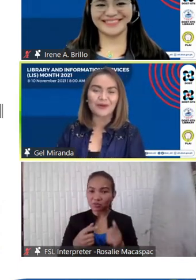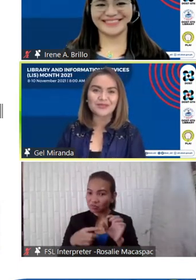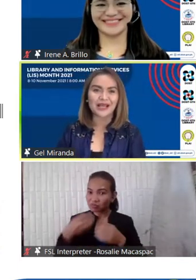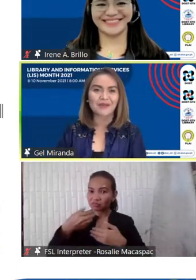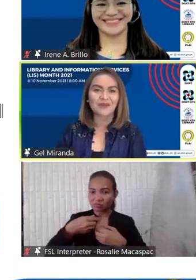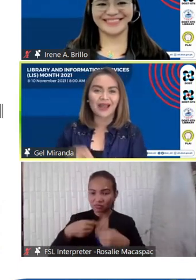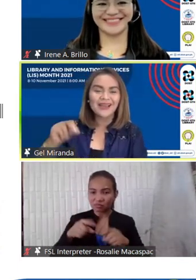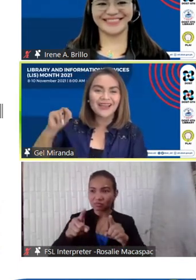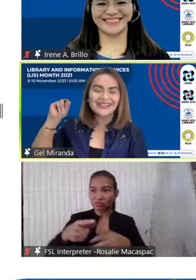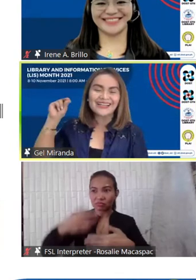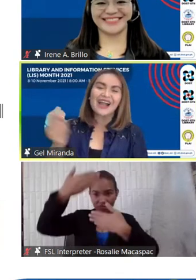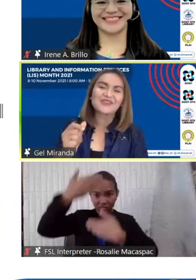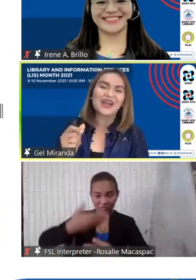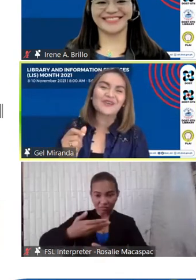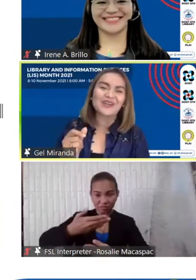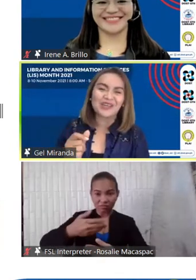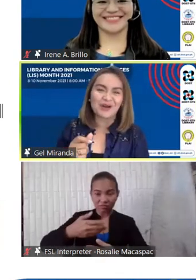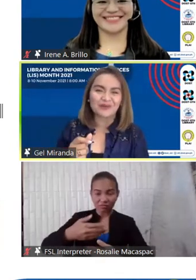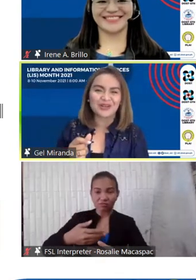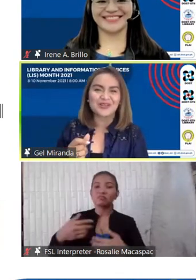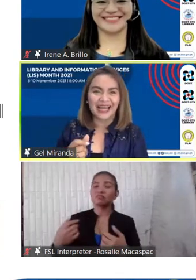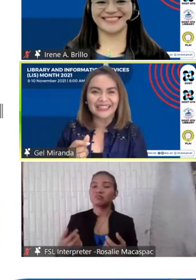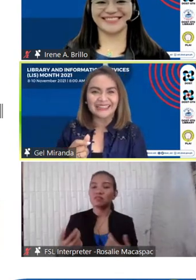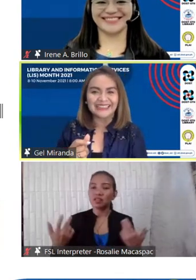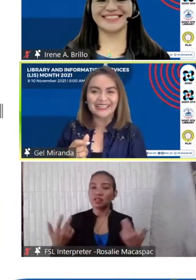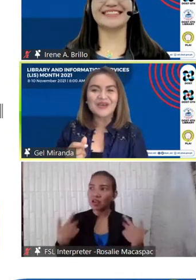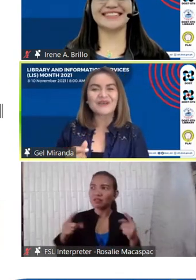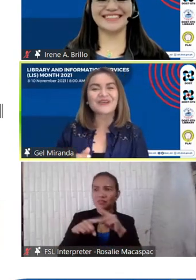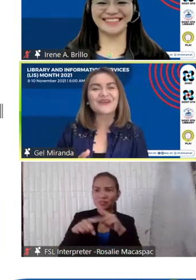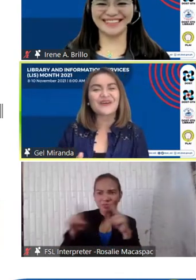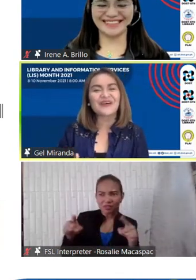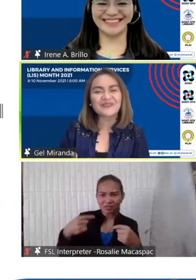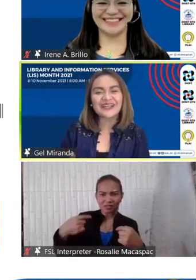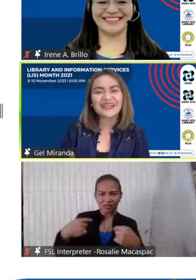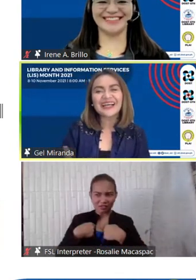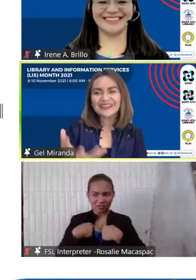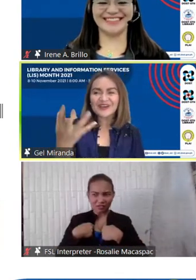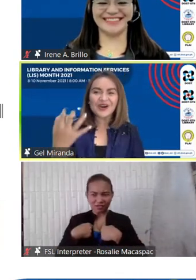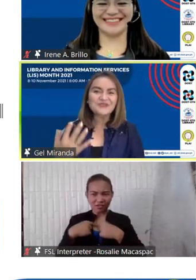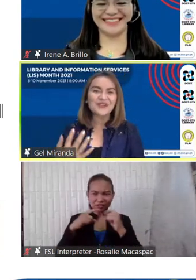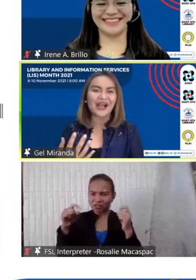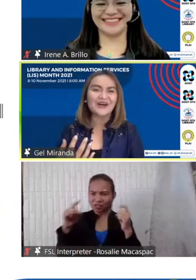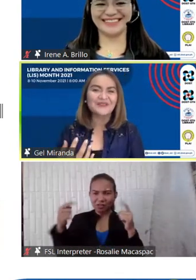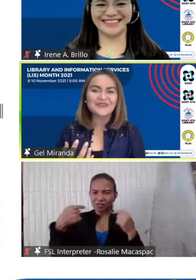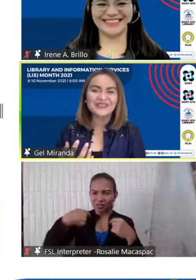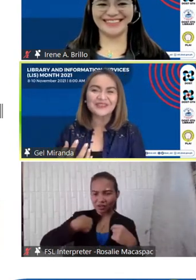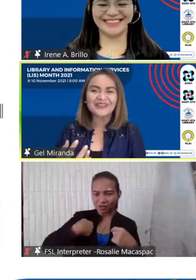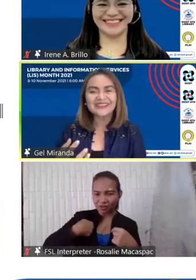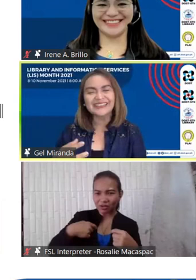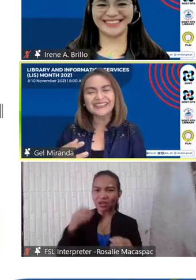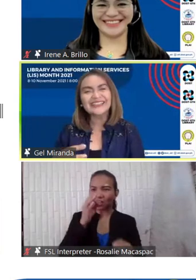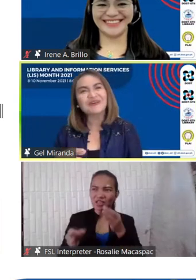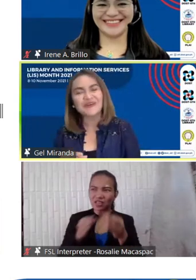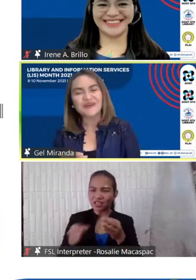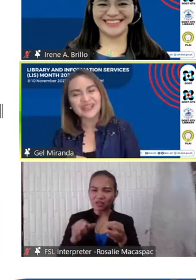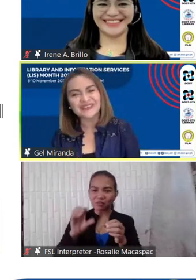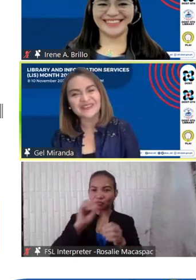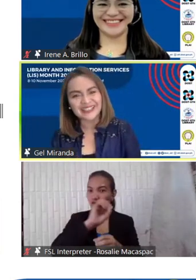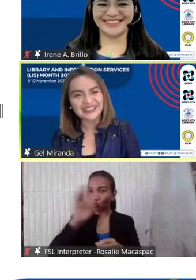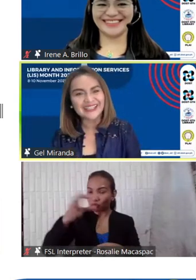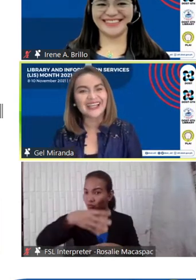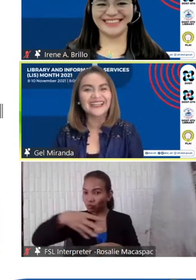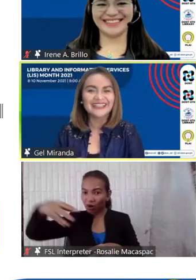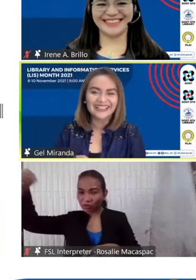na humarap ako sa camera, nagkakaroon ako ng ibang personality. Pero pagka yung off-cam, siguro hindi na ako ko